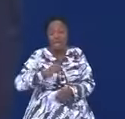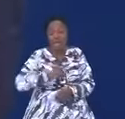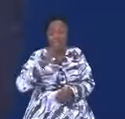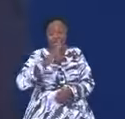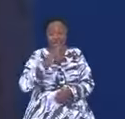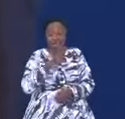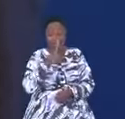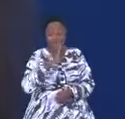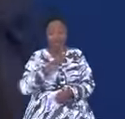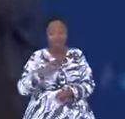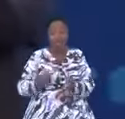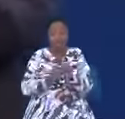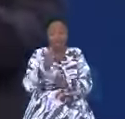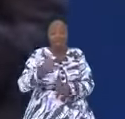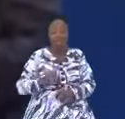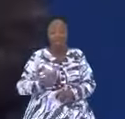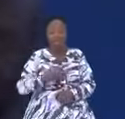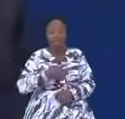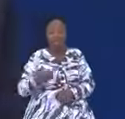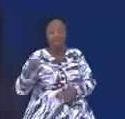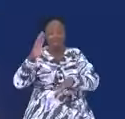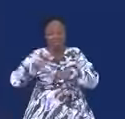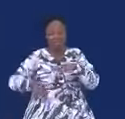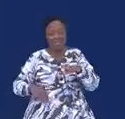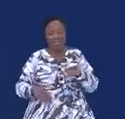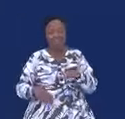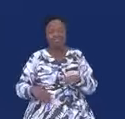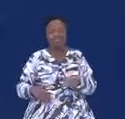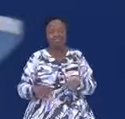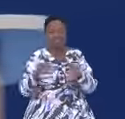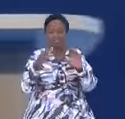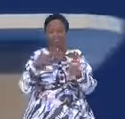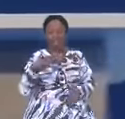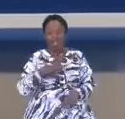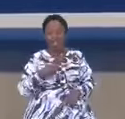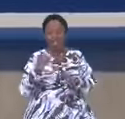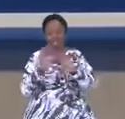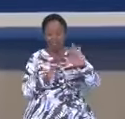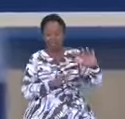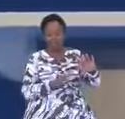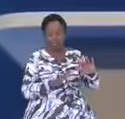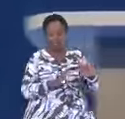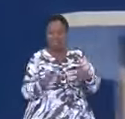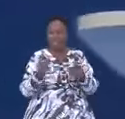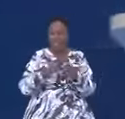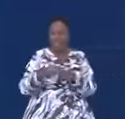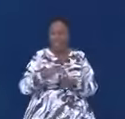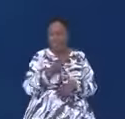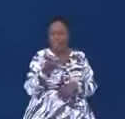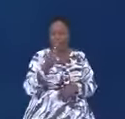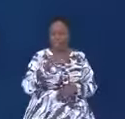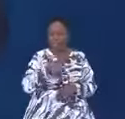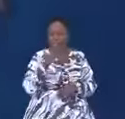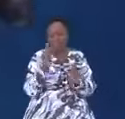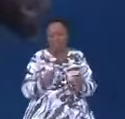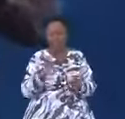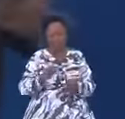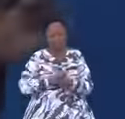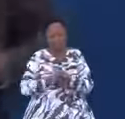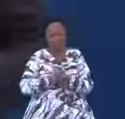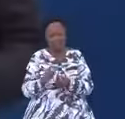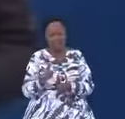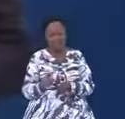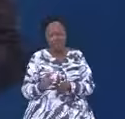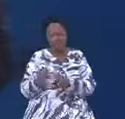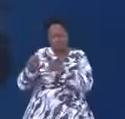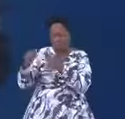il n'a personne d'autre ne peux te la vie l'homme n'a pas appelé les prophètes les mois n'a pas prescrit flatteur la mois n'a pas plaint